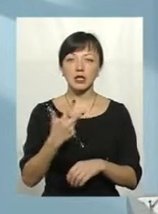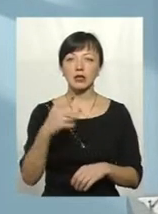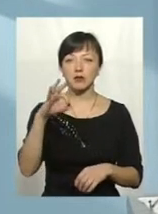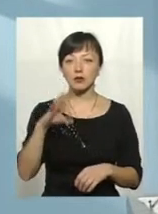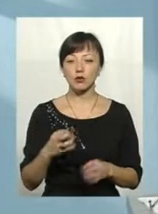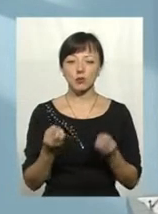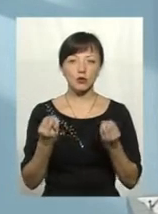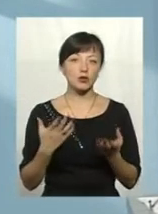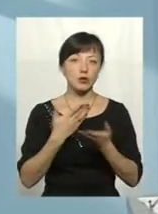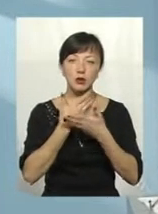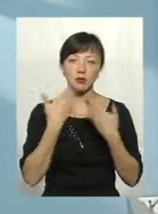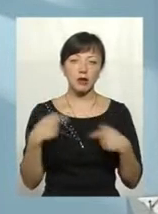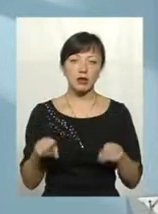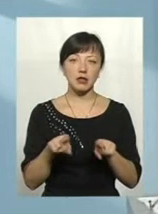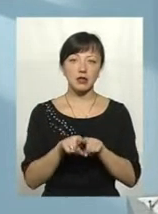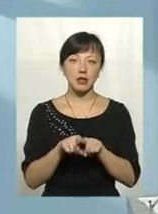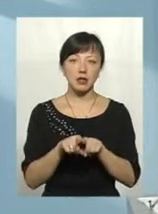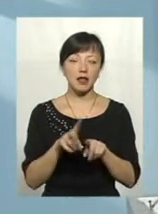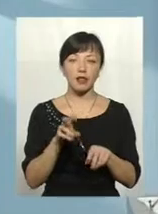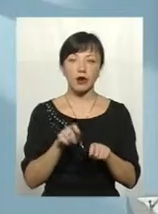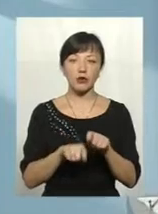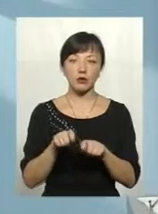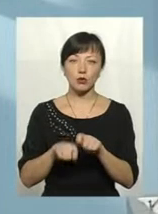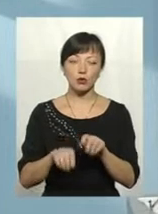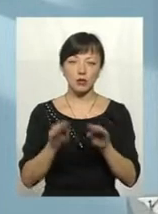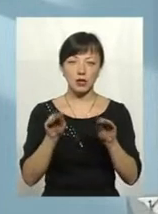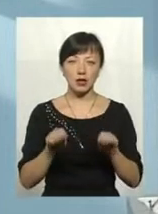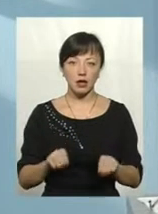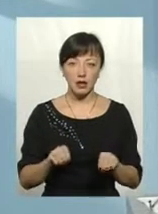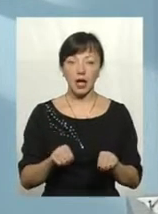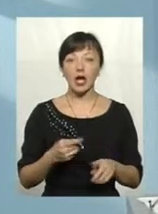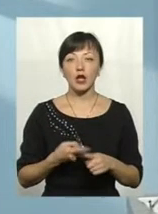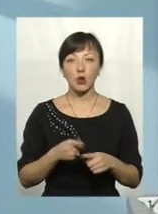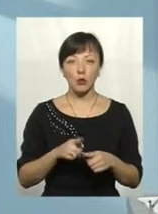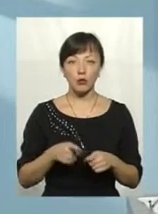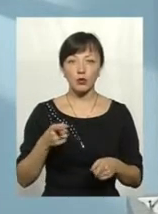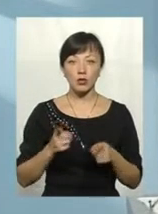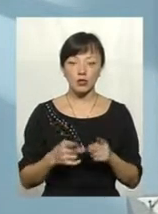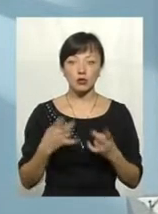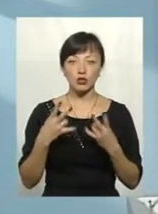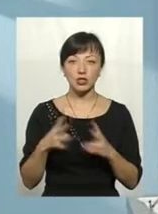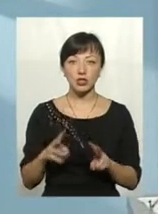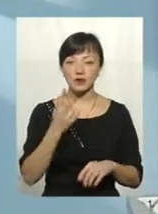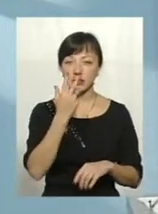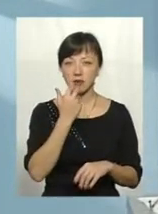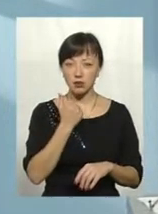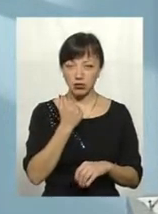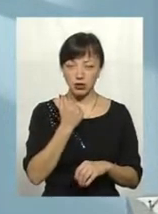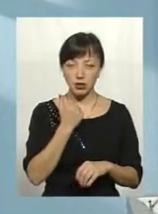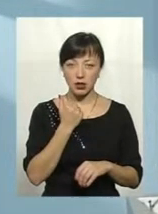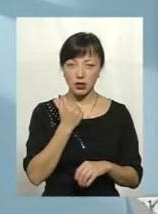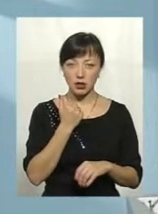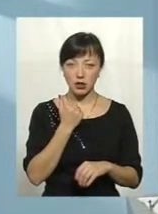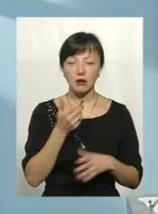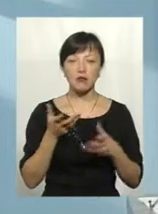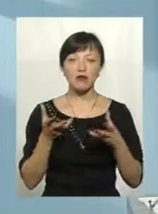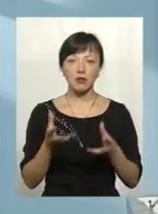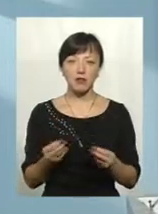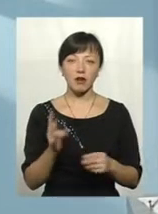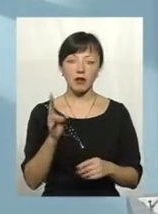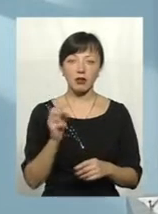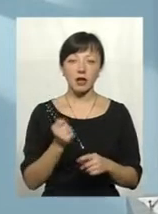Просто немає таких, ну, не контролюють ці дані. Тому дійсно шкідливі звички впливають на це.